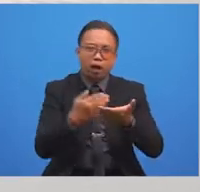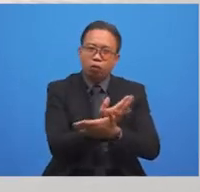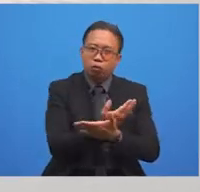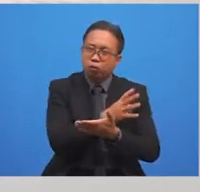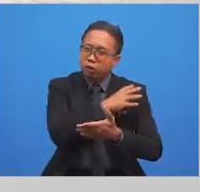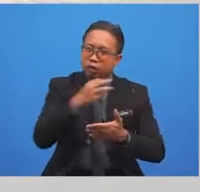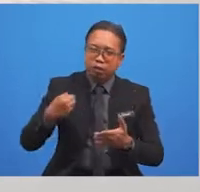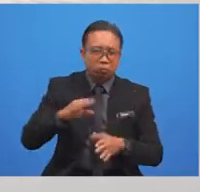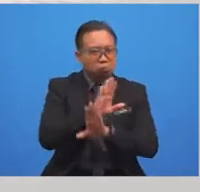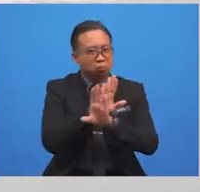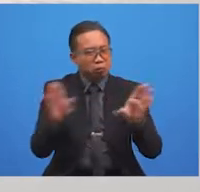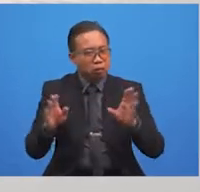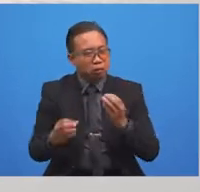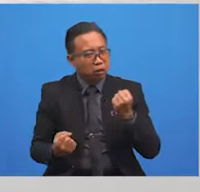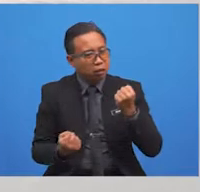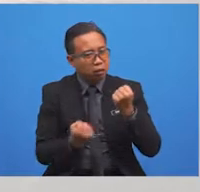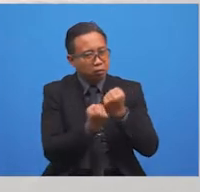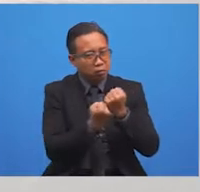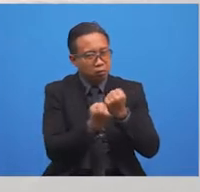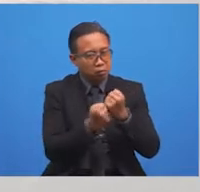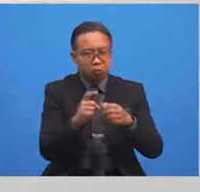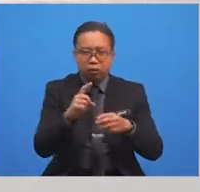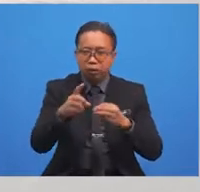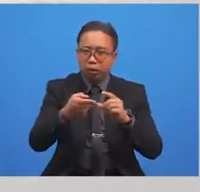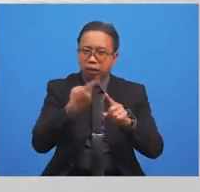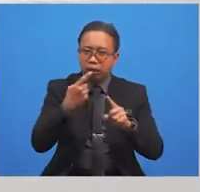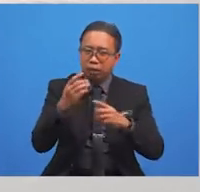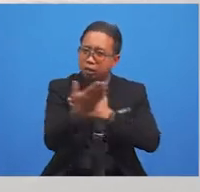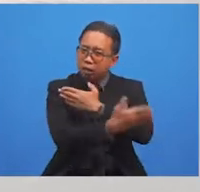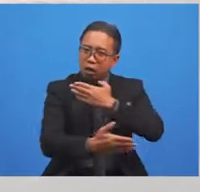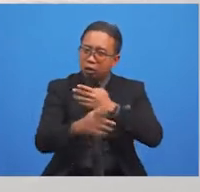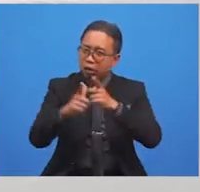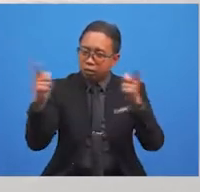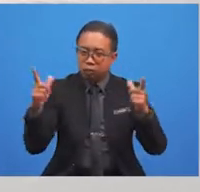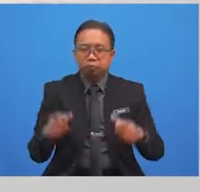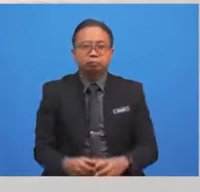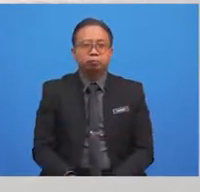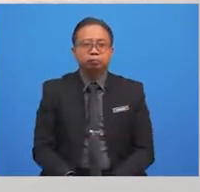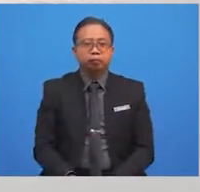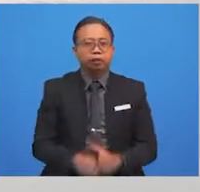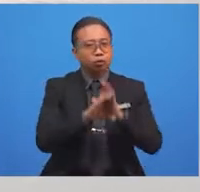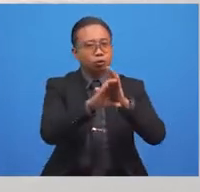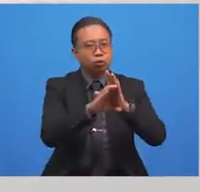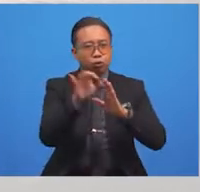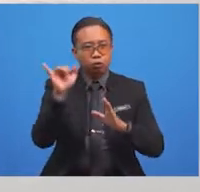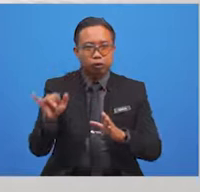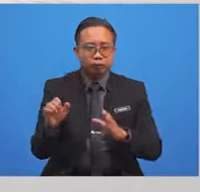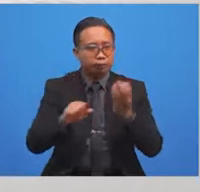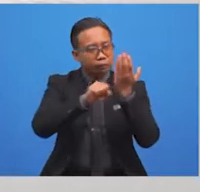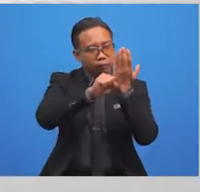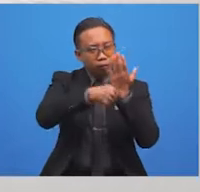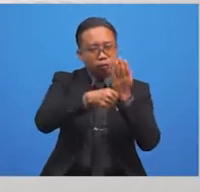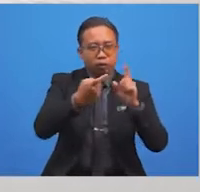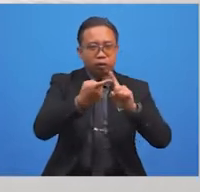dan tidak bergantung kepada dapatan dari negara lain. Contohnya, sumber